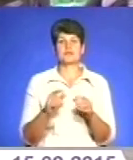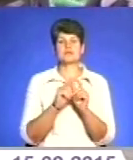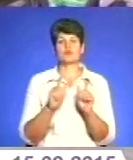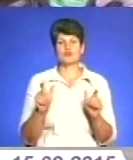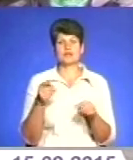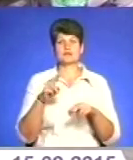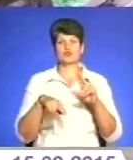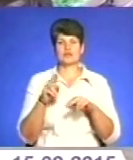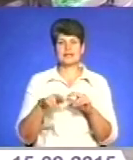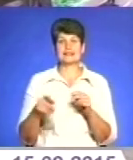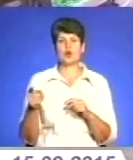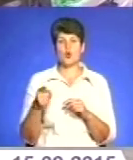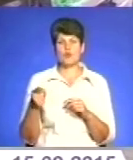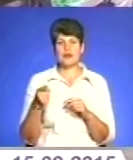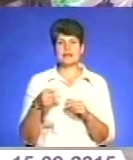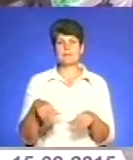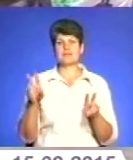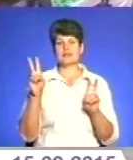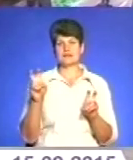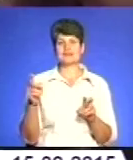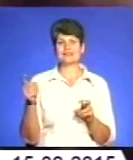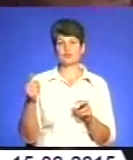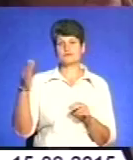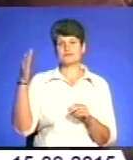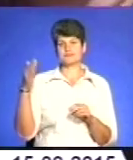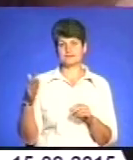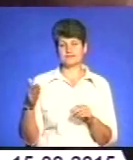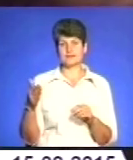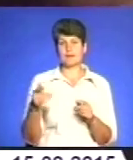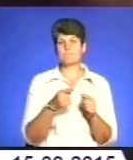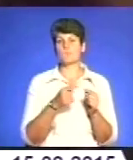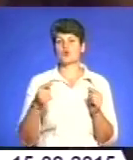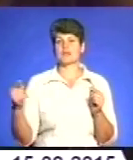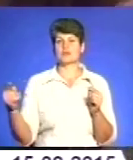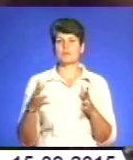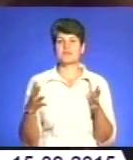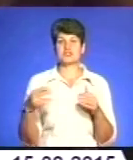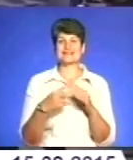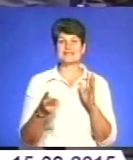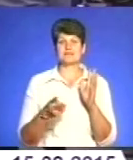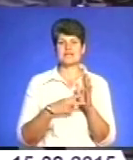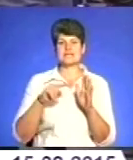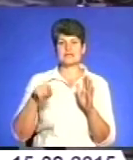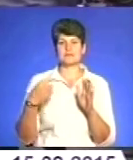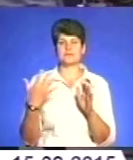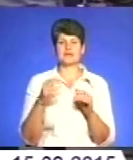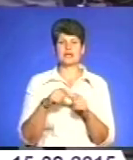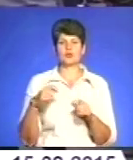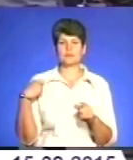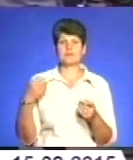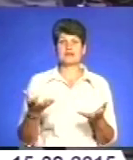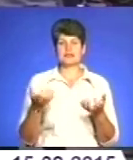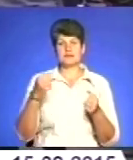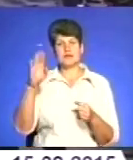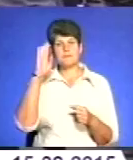спорудили тернополяни під назвою Тернопільської стіни, є протяжністю більше як 17,5 кілометрів. Підтримати бійців